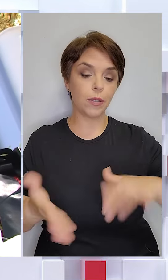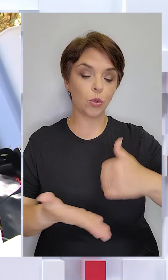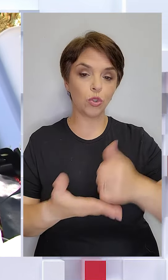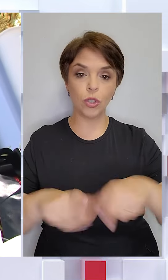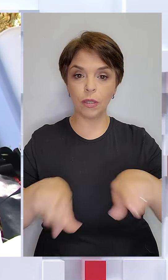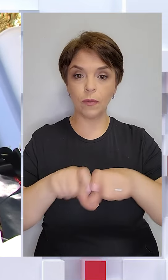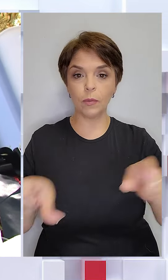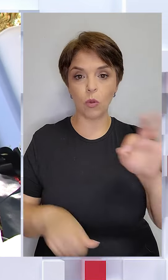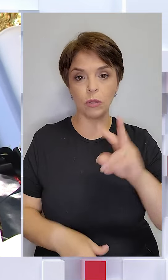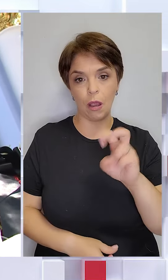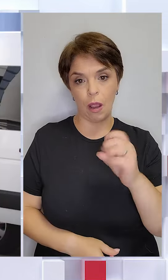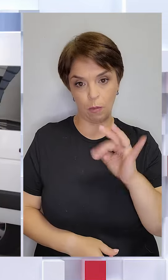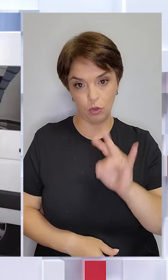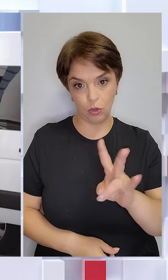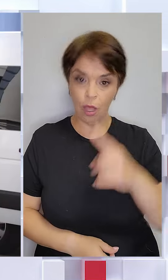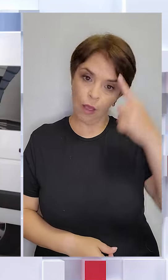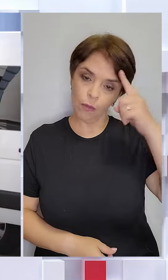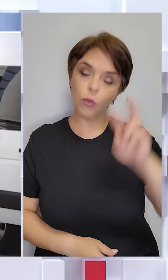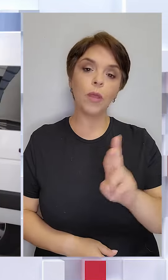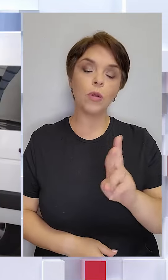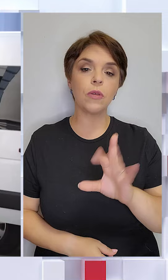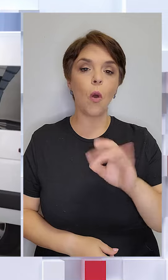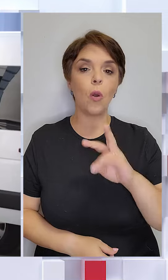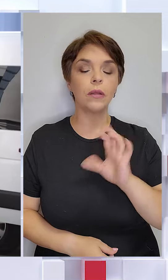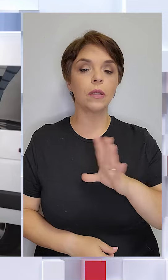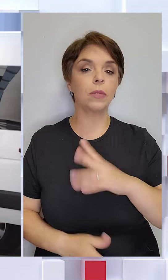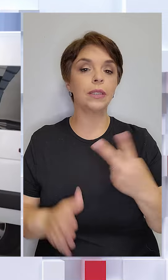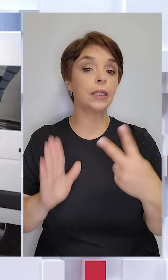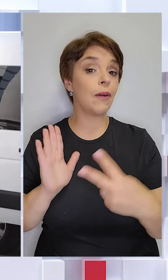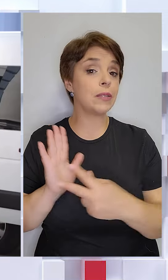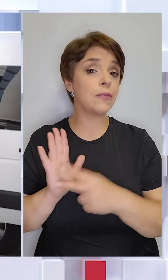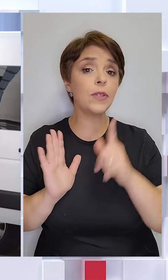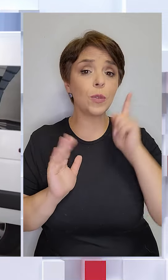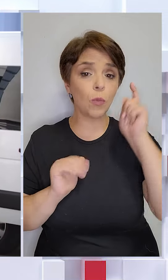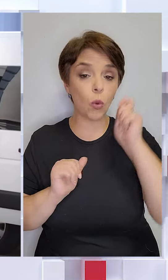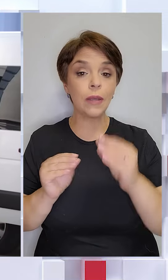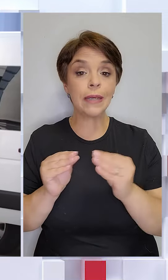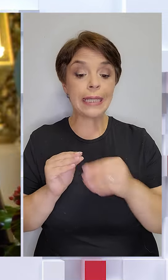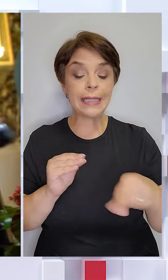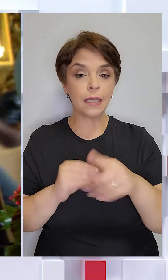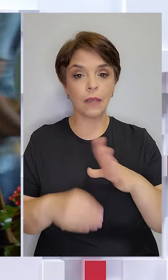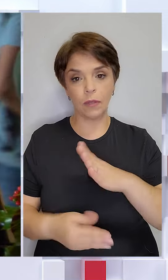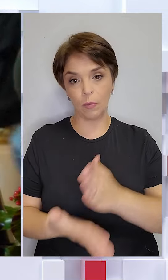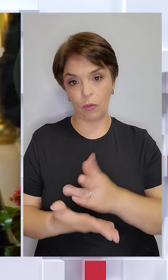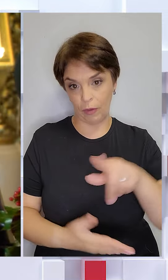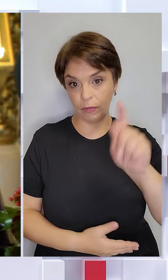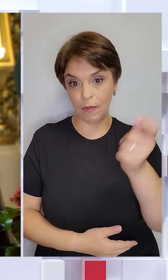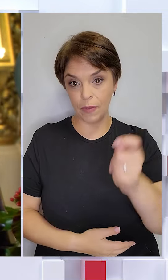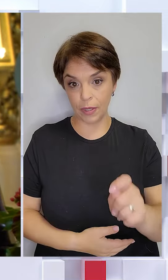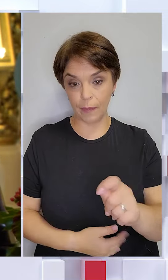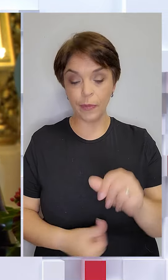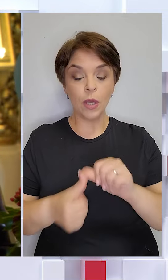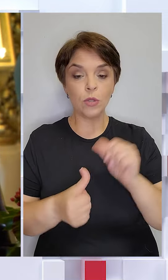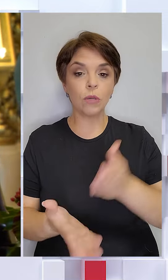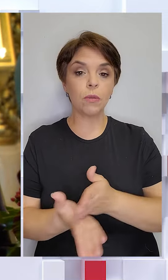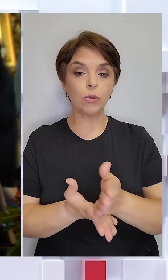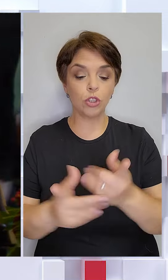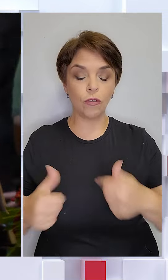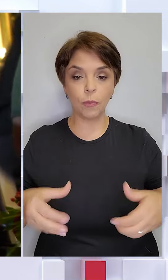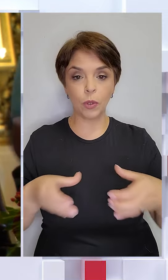очільник відомства Олександр Камишин. Відомо, що Ярославу Олійнику було лише 28 років, 10 з яких він провів на війні. Зокрема, служив